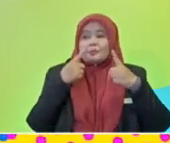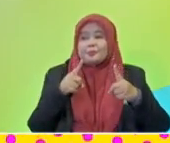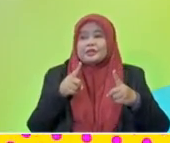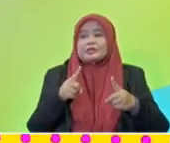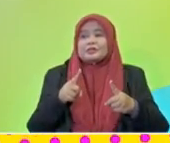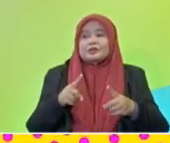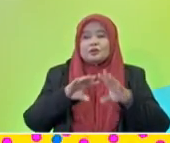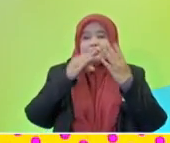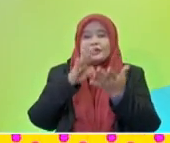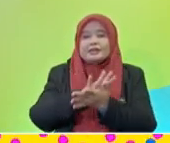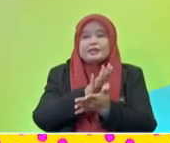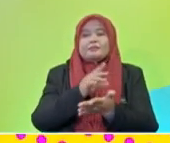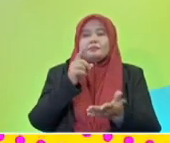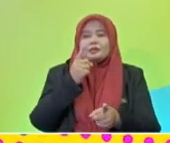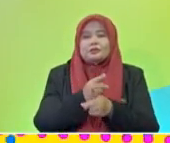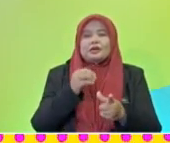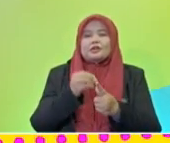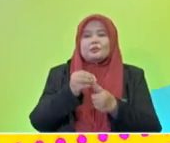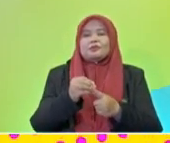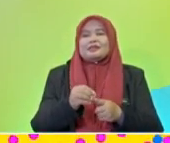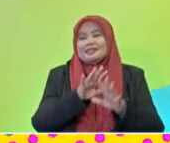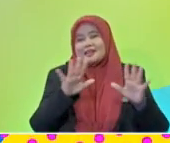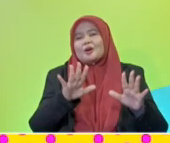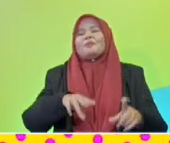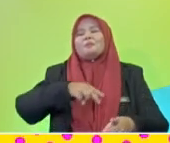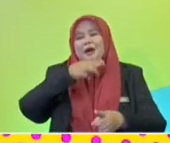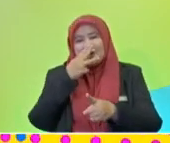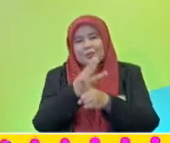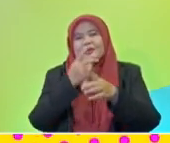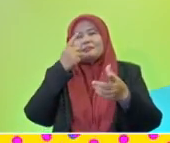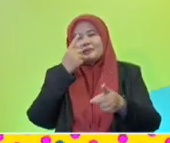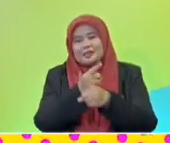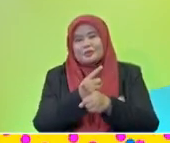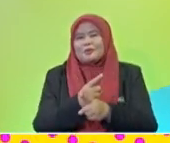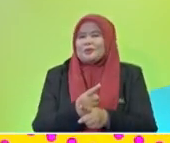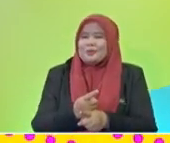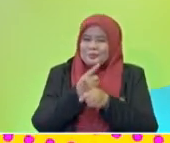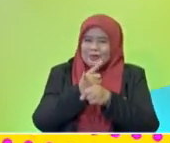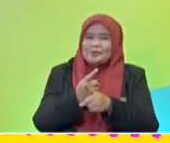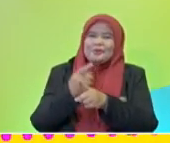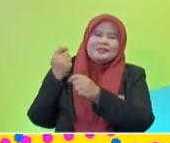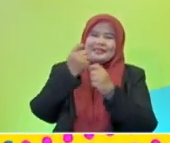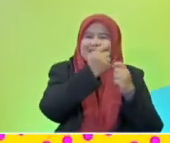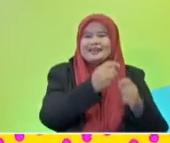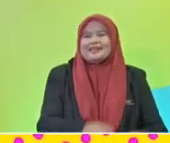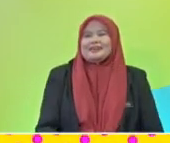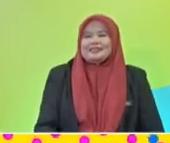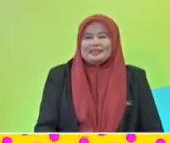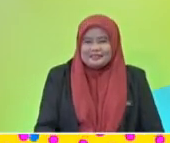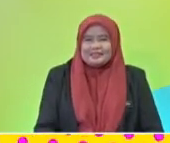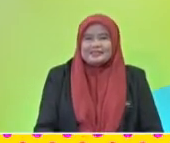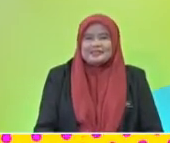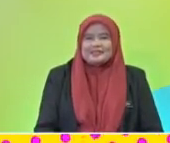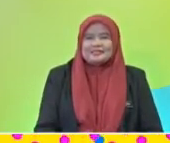betul ataupun tidak ha bahawa betul cabas tniah Encik Rani menjelaskan